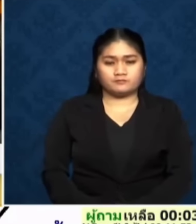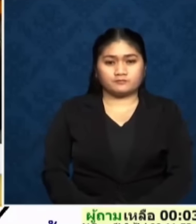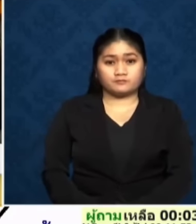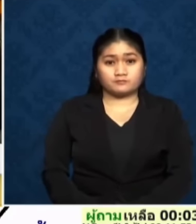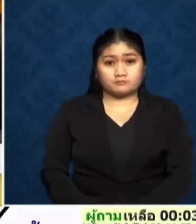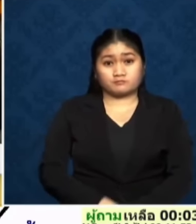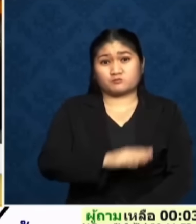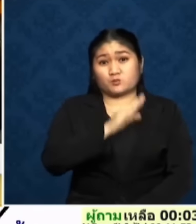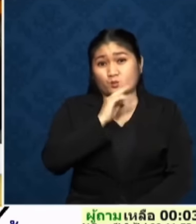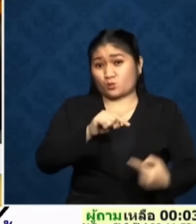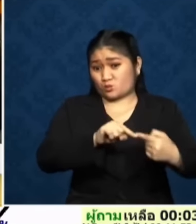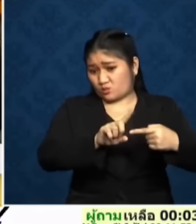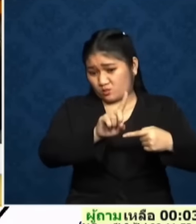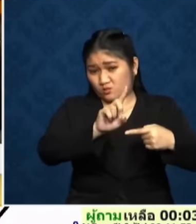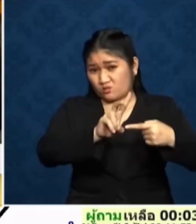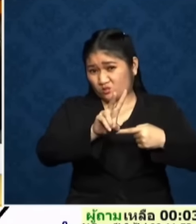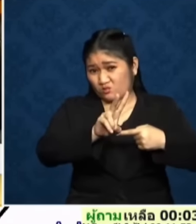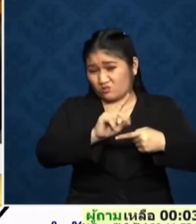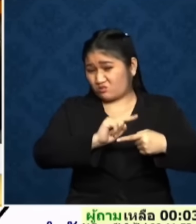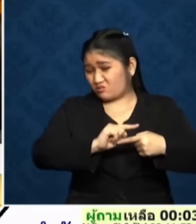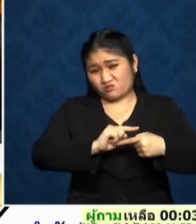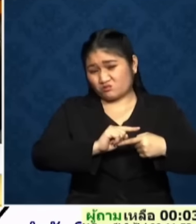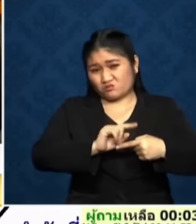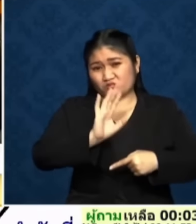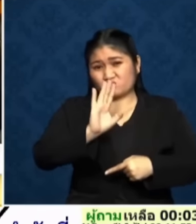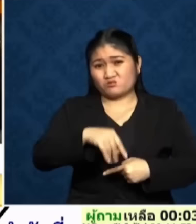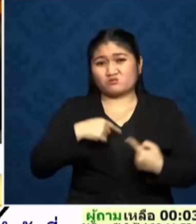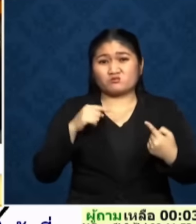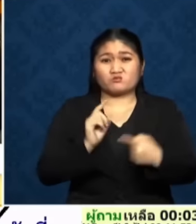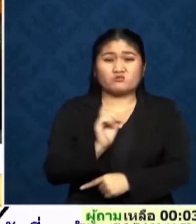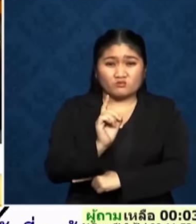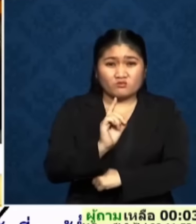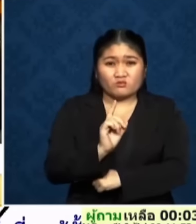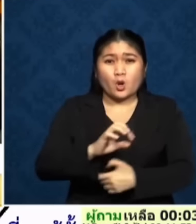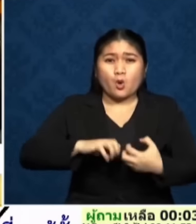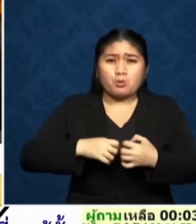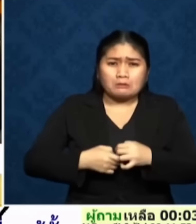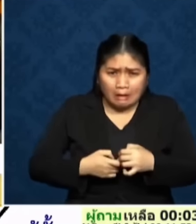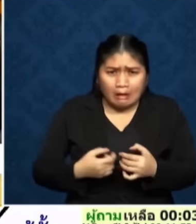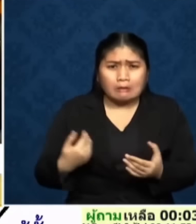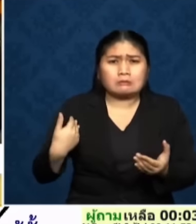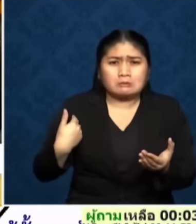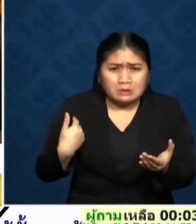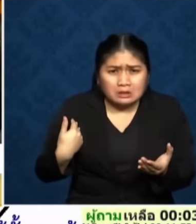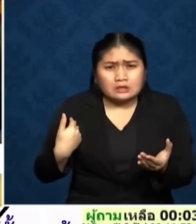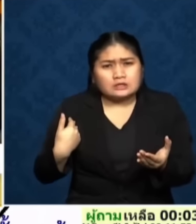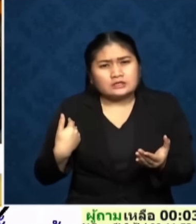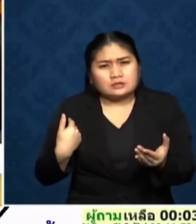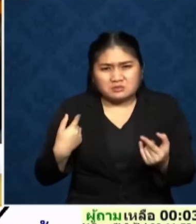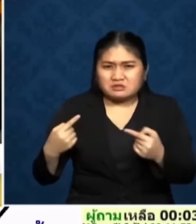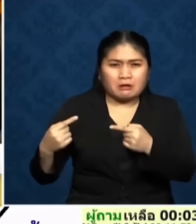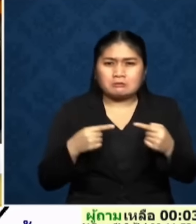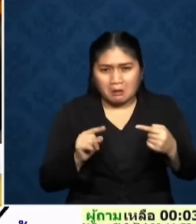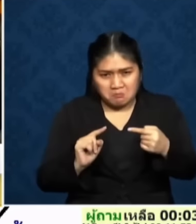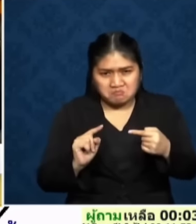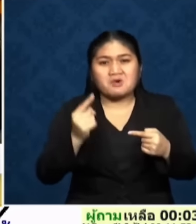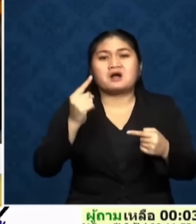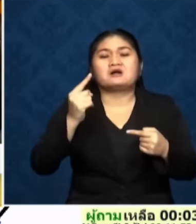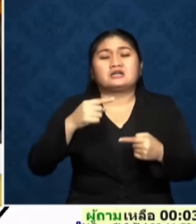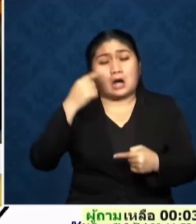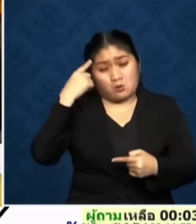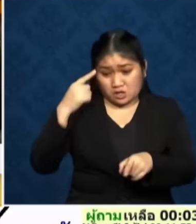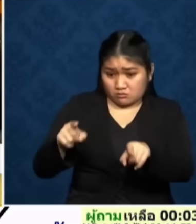การไม่แตะหมวดหนึ่งหมวดสองเนี่ยมันทำให้หลีกหนีจากปัญหาที่มันจะเกิดขึ้นซึ่งจะเป็นความขัดแย้งใหม่เห็นเหมือนกันท่านเลยครับว่